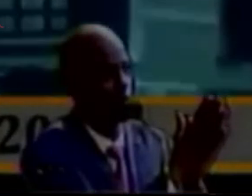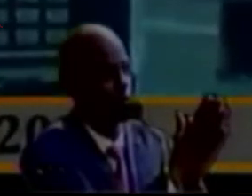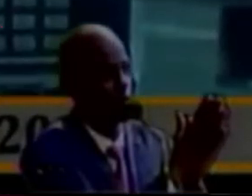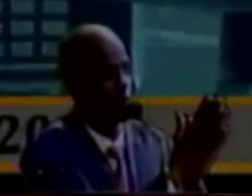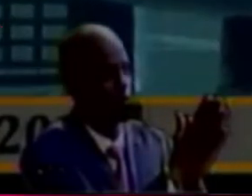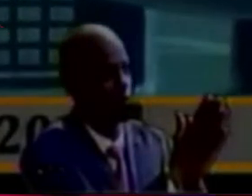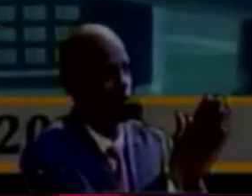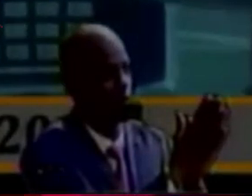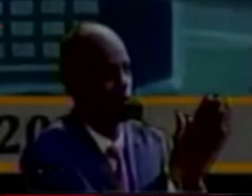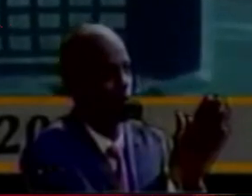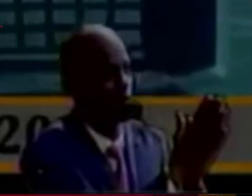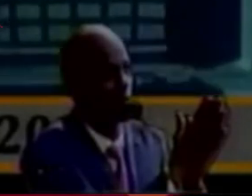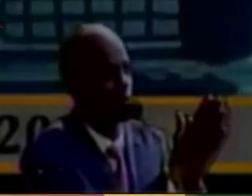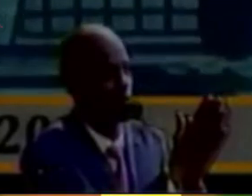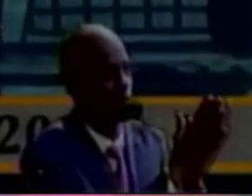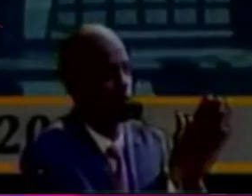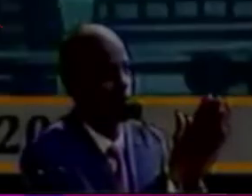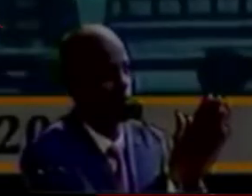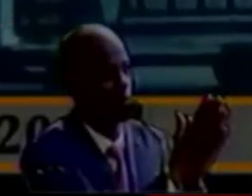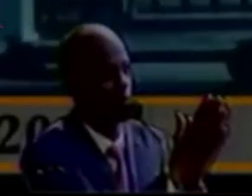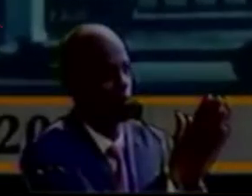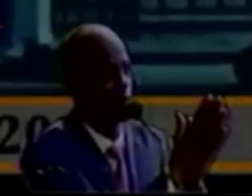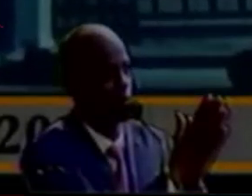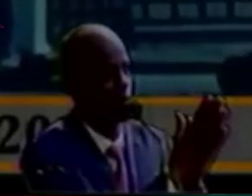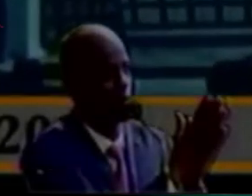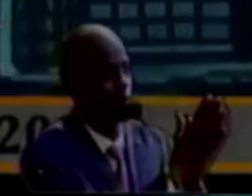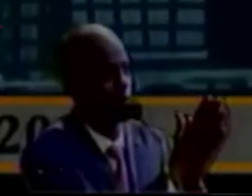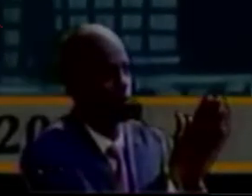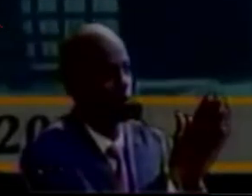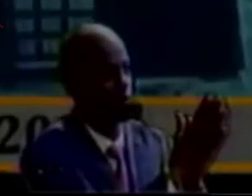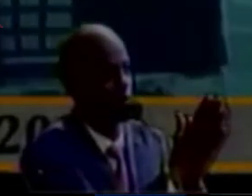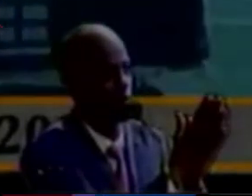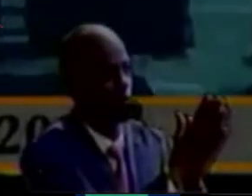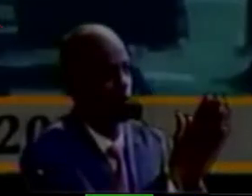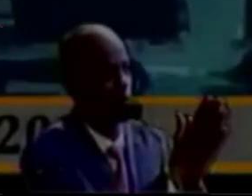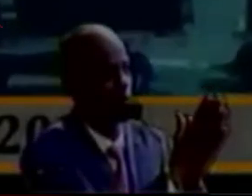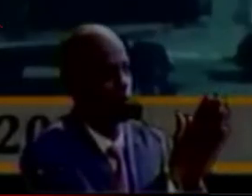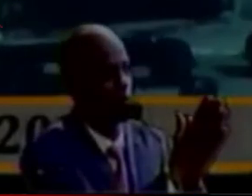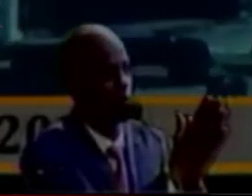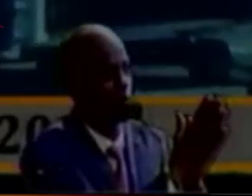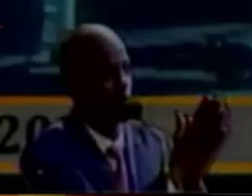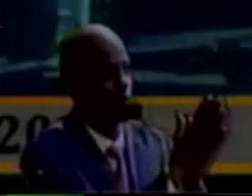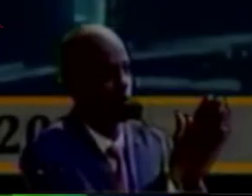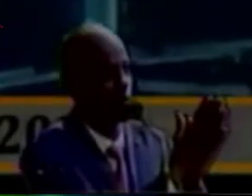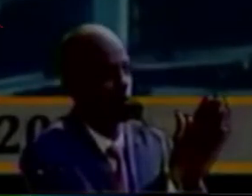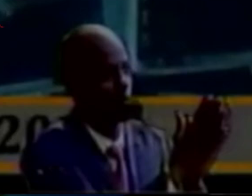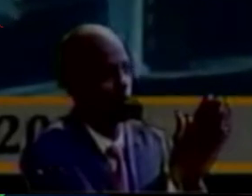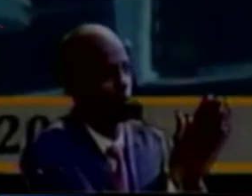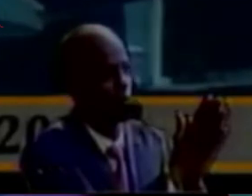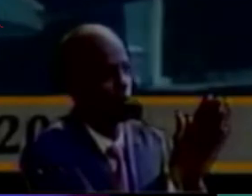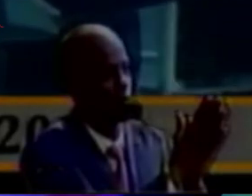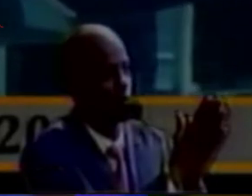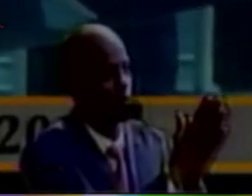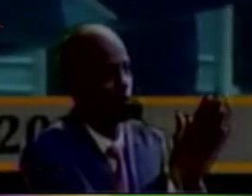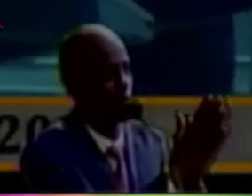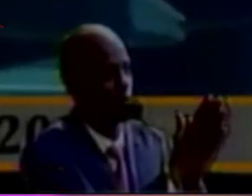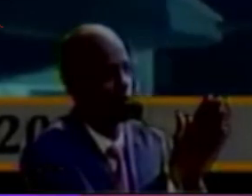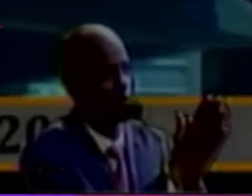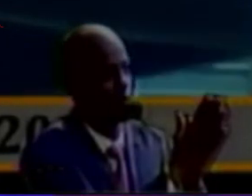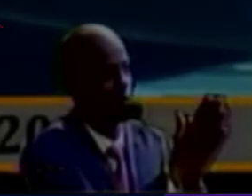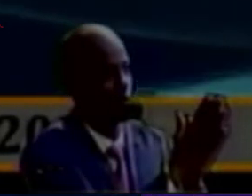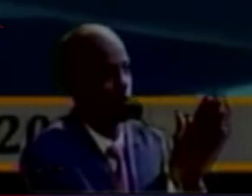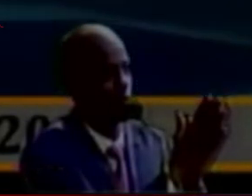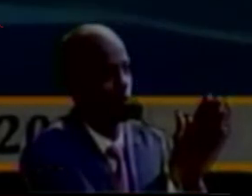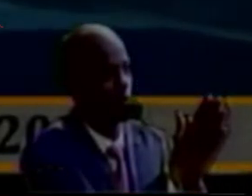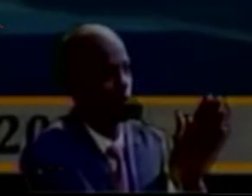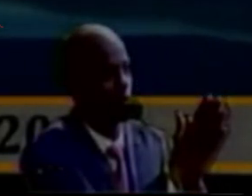they do that on a different level. So we are just here. Anything that comes here, we help them to load so that they can